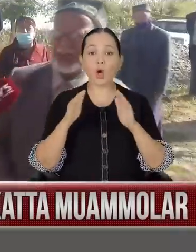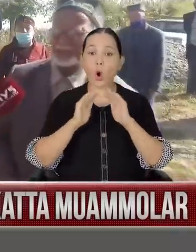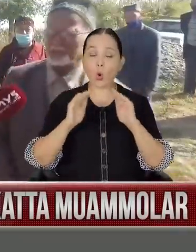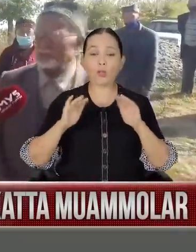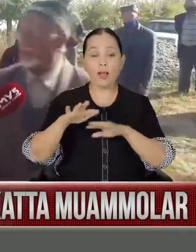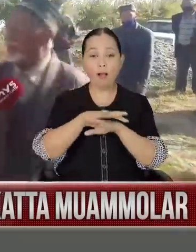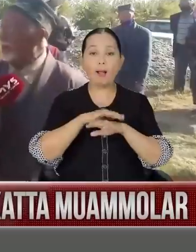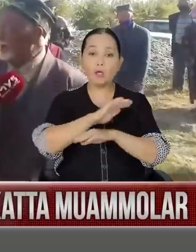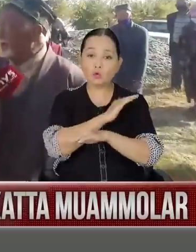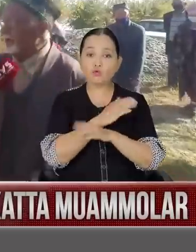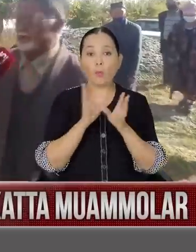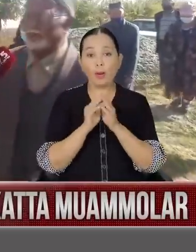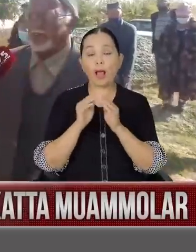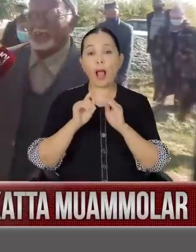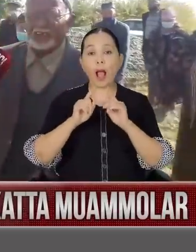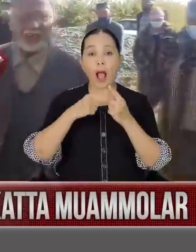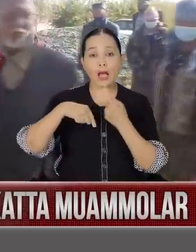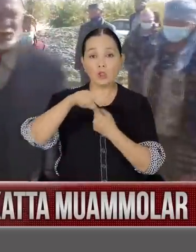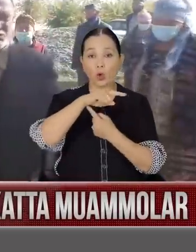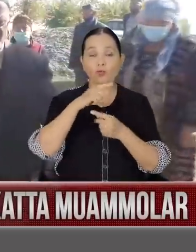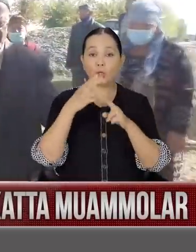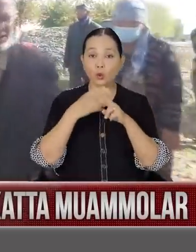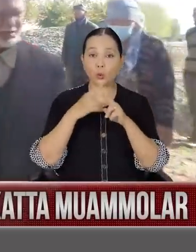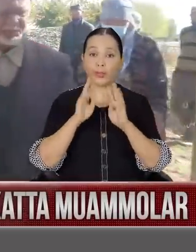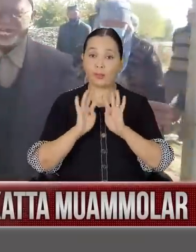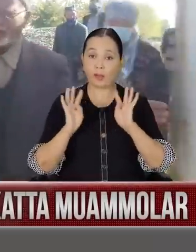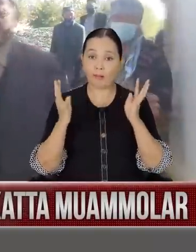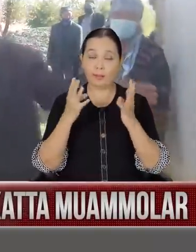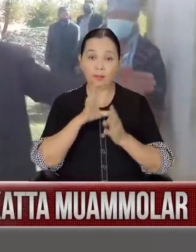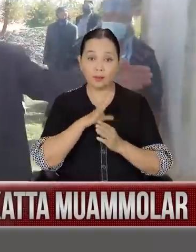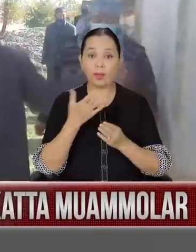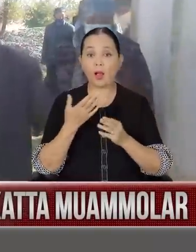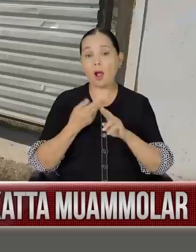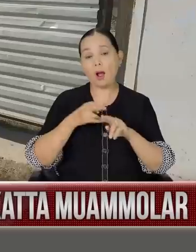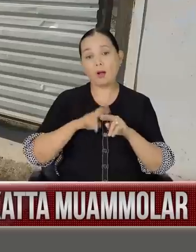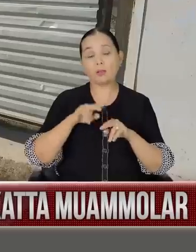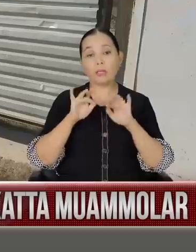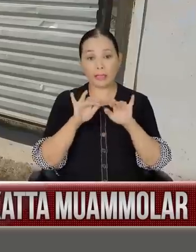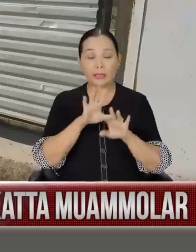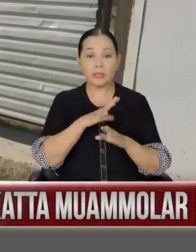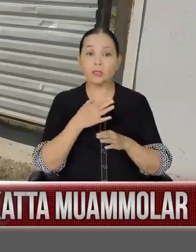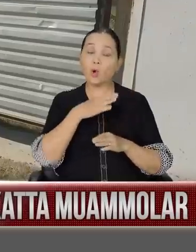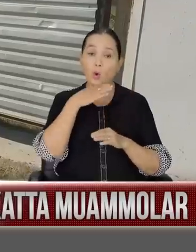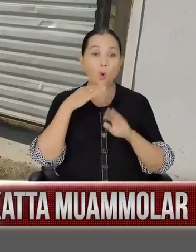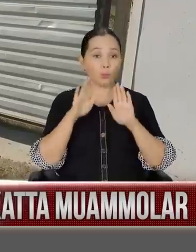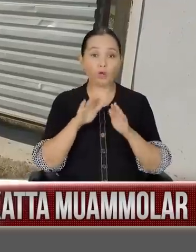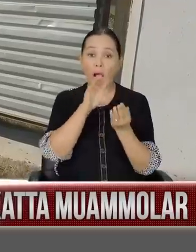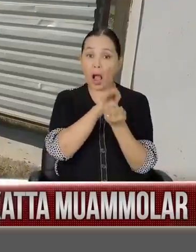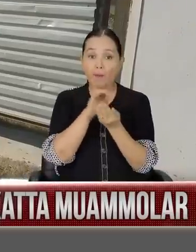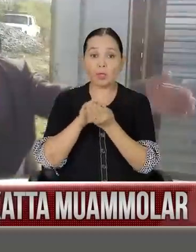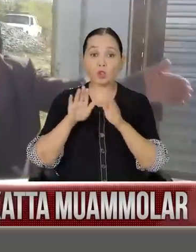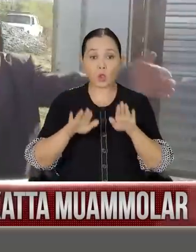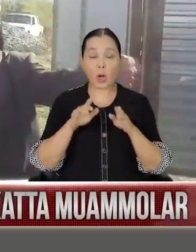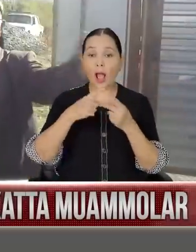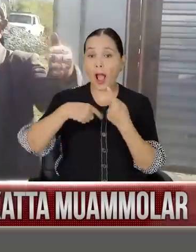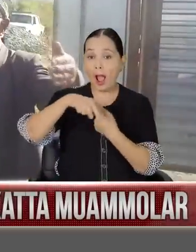Odamlarni xalqni kuchi bilan atrofdan tunuka qildik, atrofdan qildik, mana bu yerdan bir xona qildik. Ko'p joyda qabristonlarga